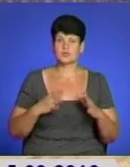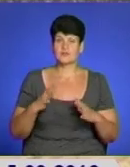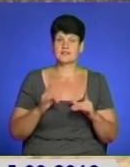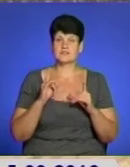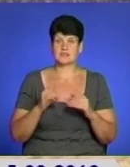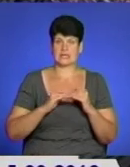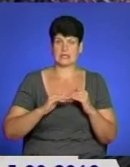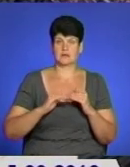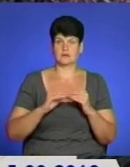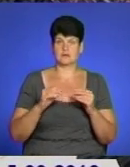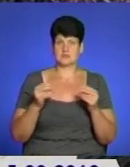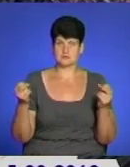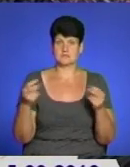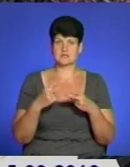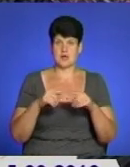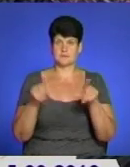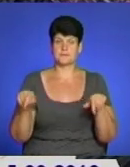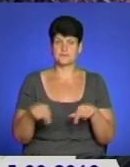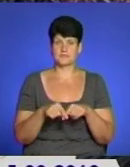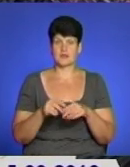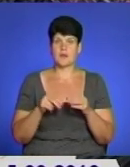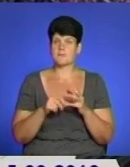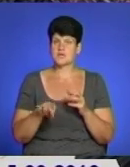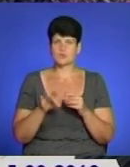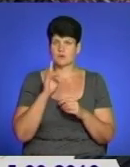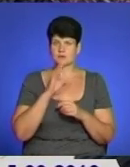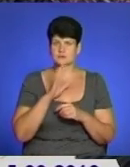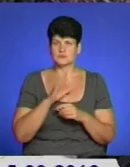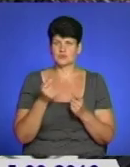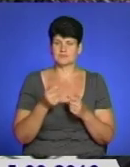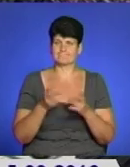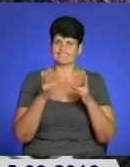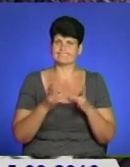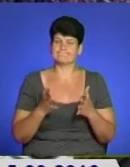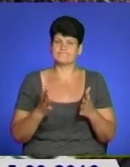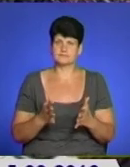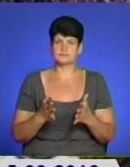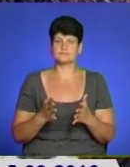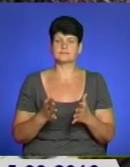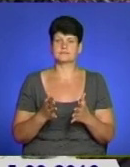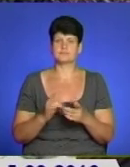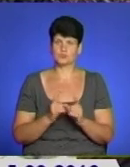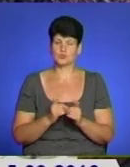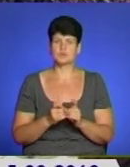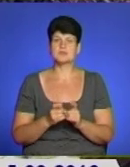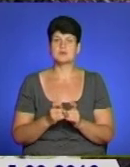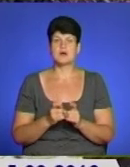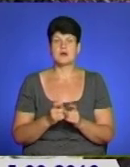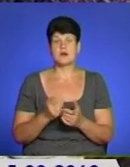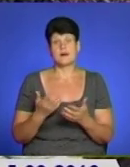на татамі. На піску було незвично, трошки травматично. Травматично боротись на піску,